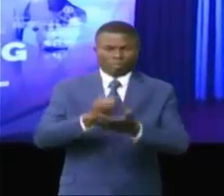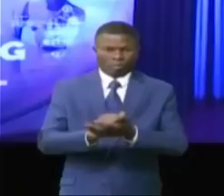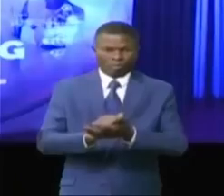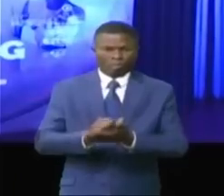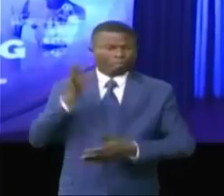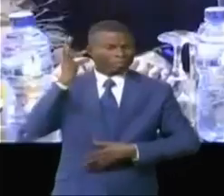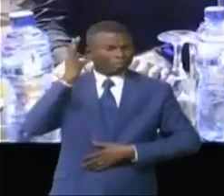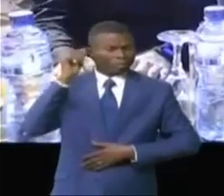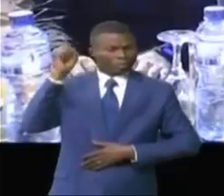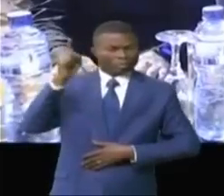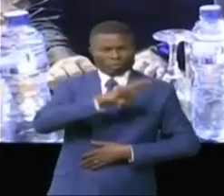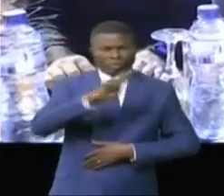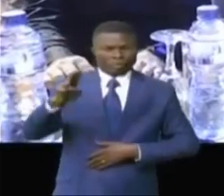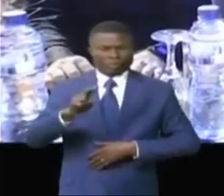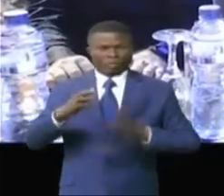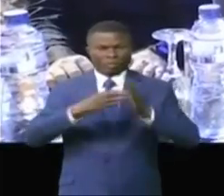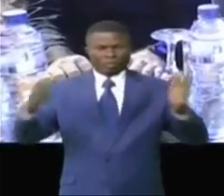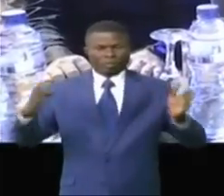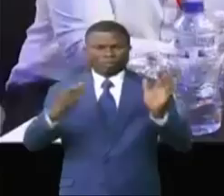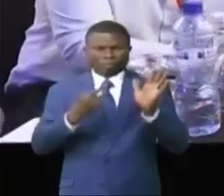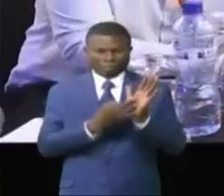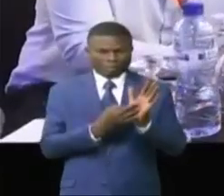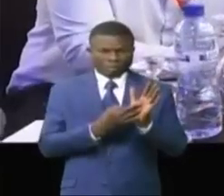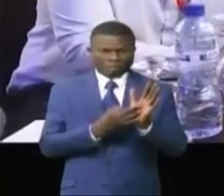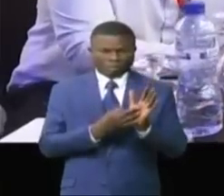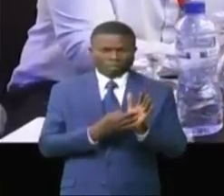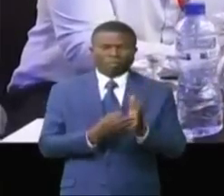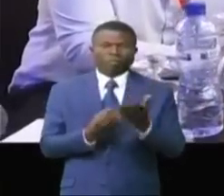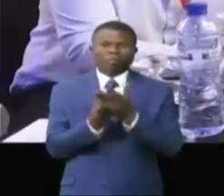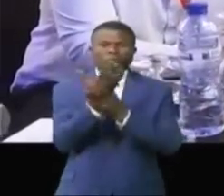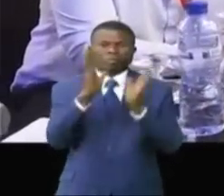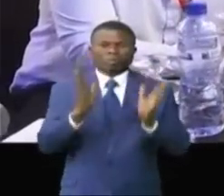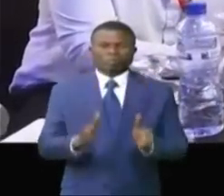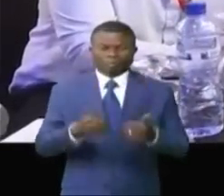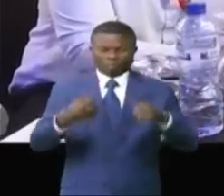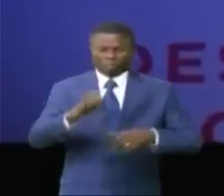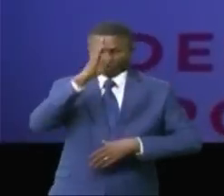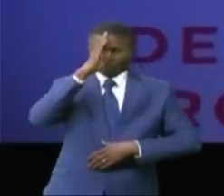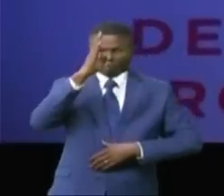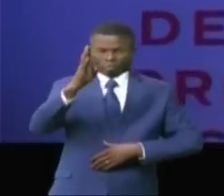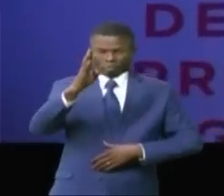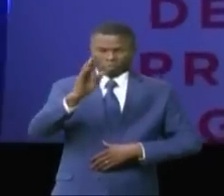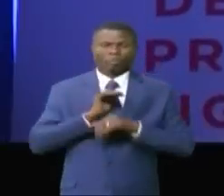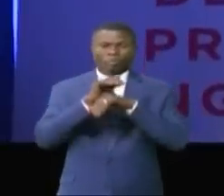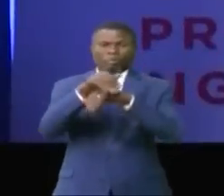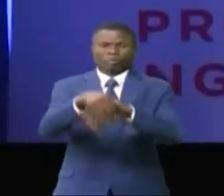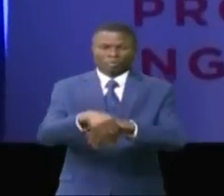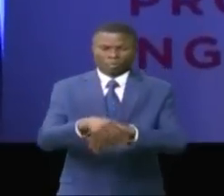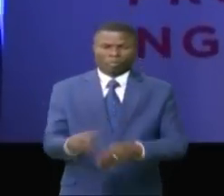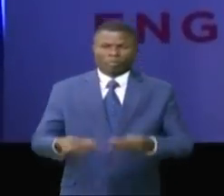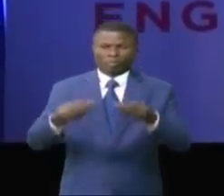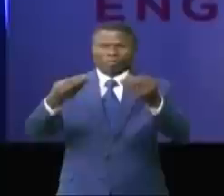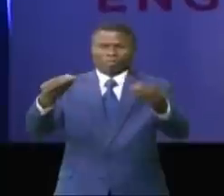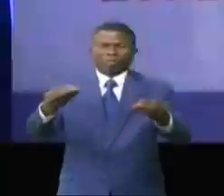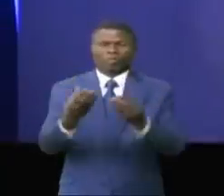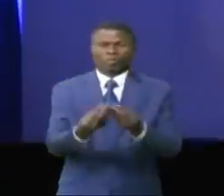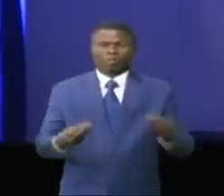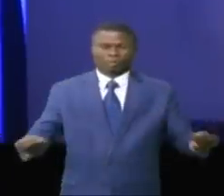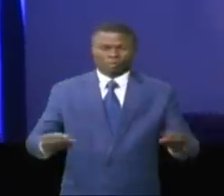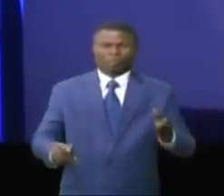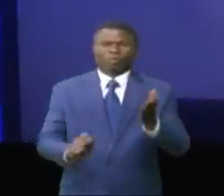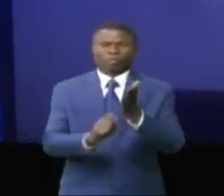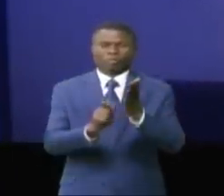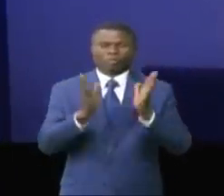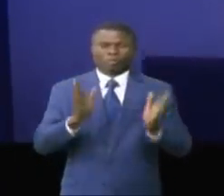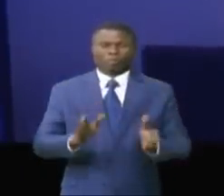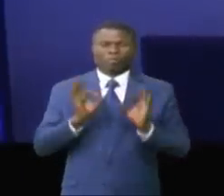Nairobi au Kenya en 1998, le fournisseur reste fidèle à son engagement à fournir des solutions